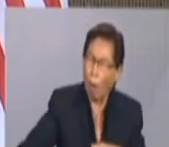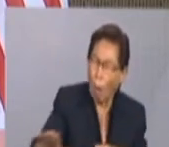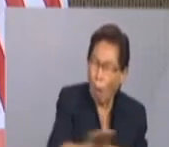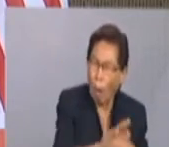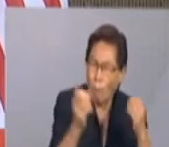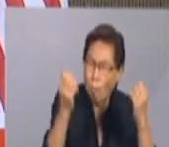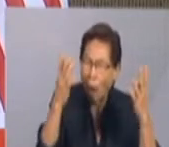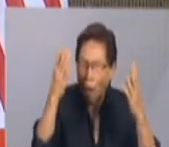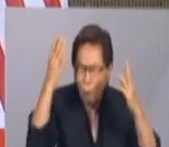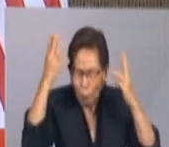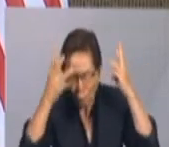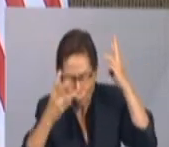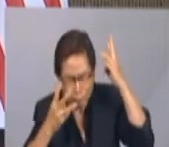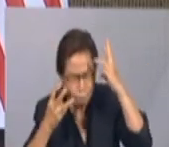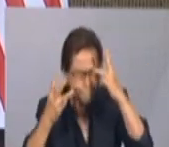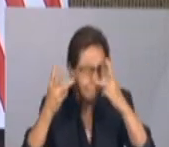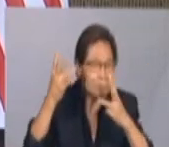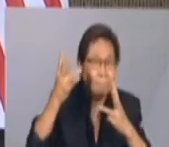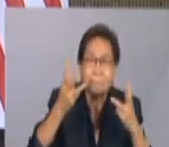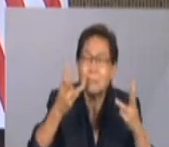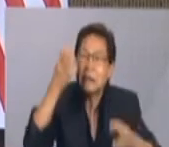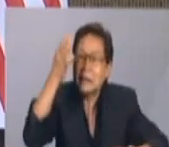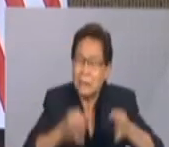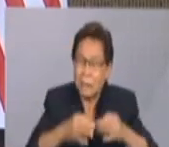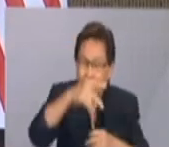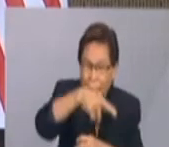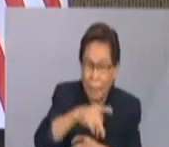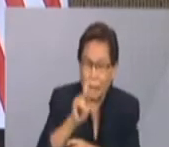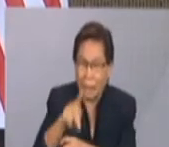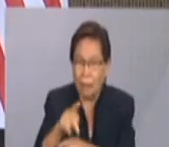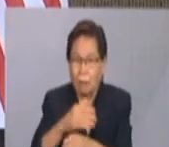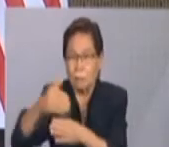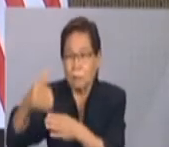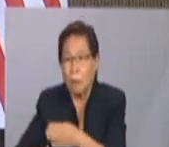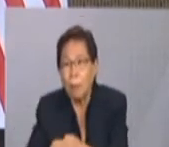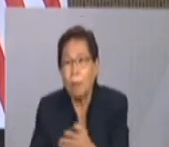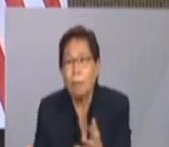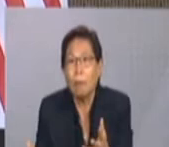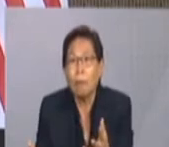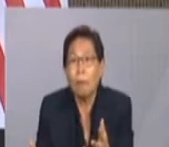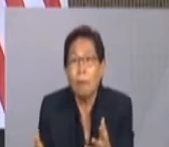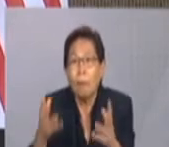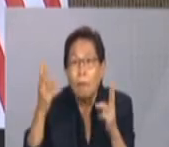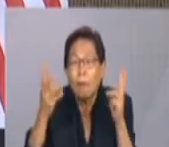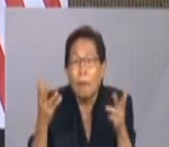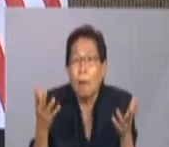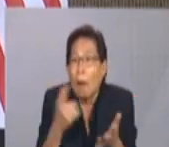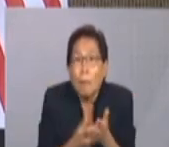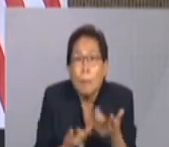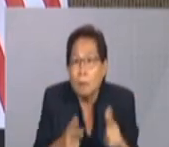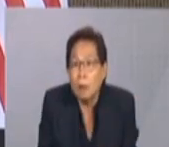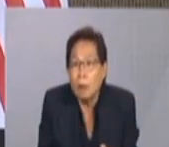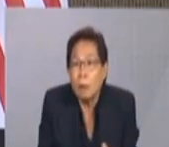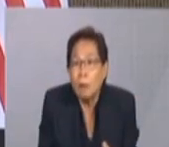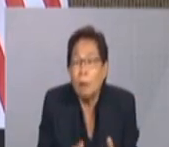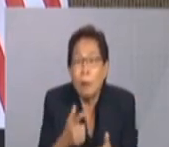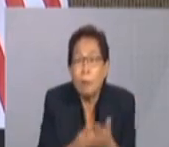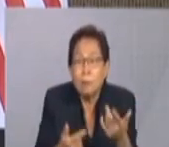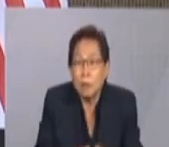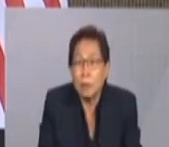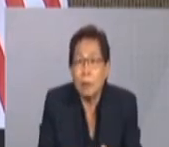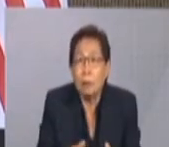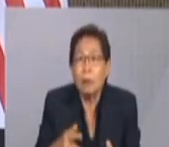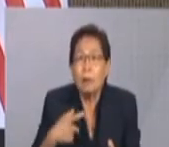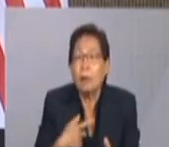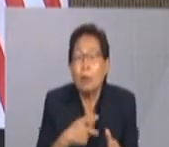Ya enggak bimbang jika PCP ini ditamatkan Apakah jadi perusak kita untuk